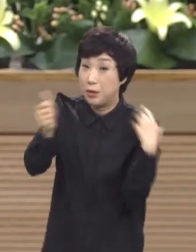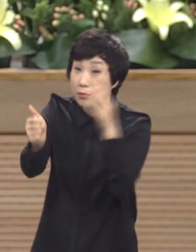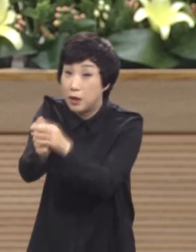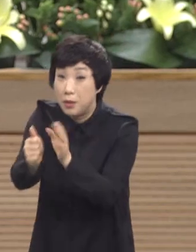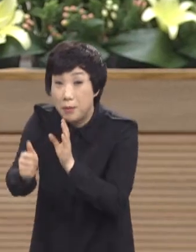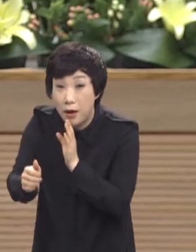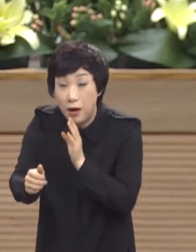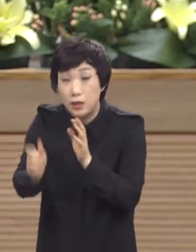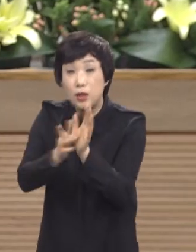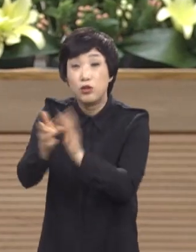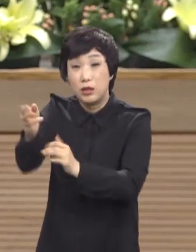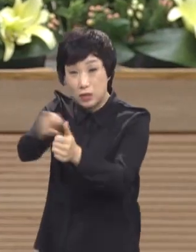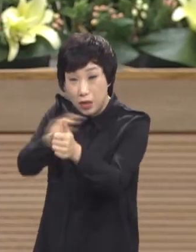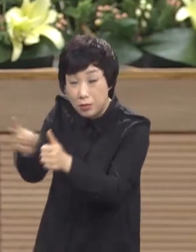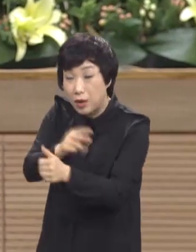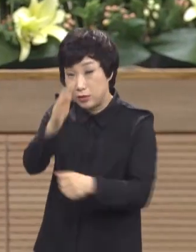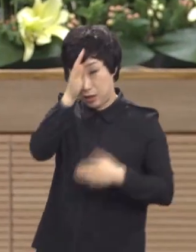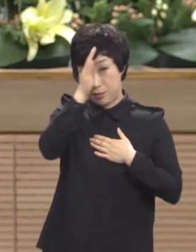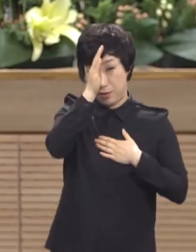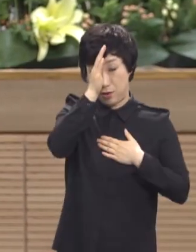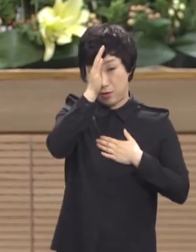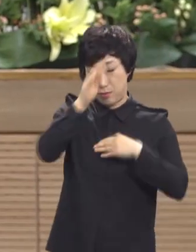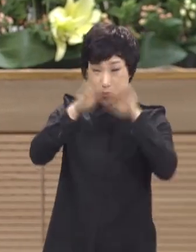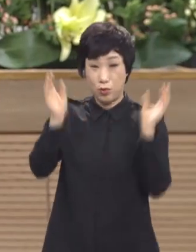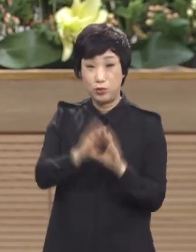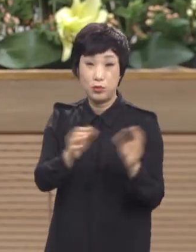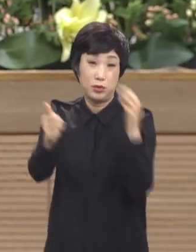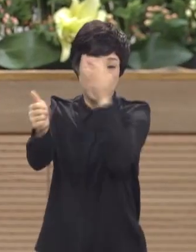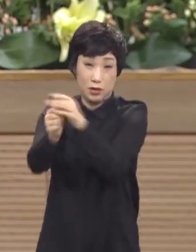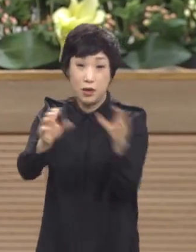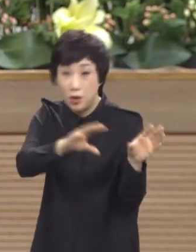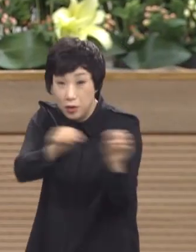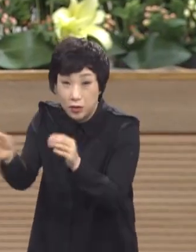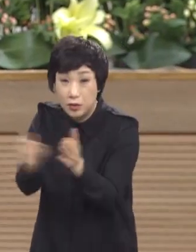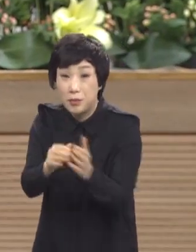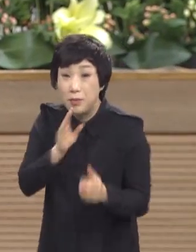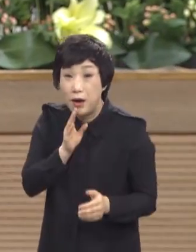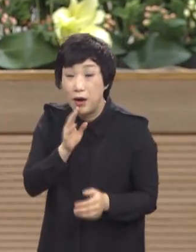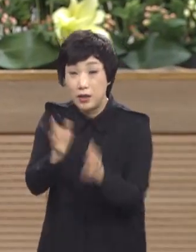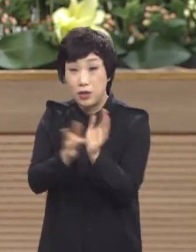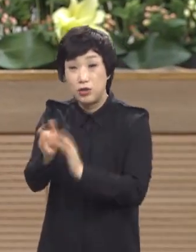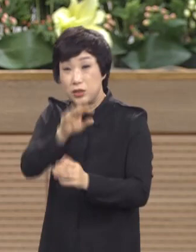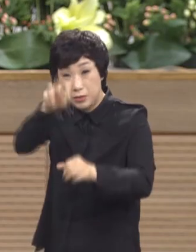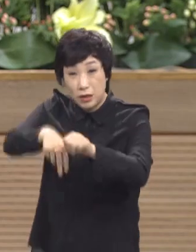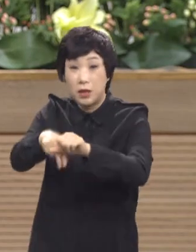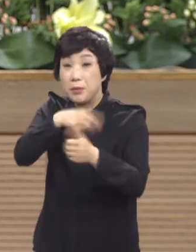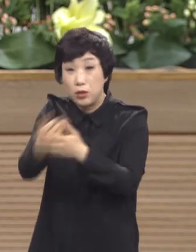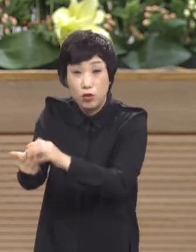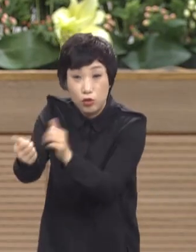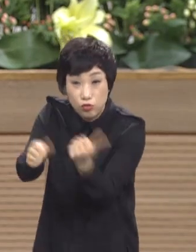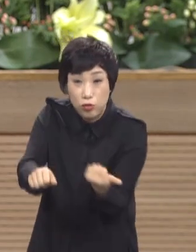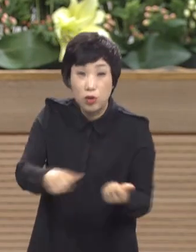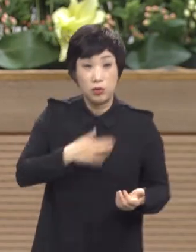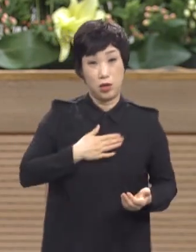맞음으로 내 질병이 치료받았고 십자가에 피 흘려 죽으심으로 죄를